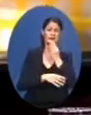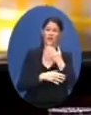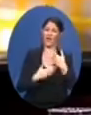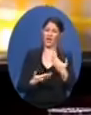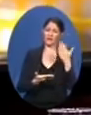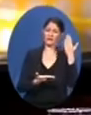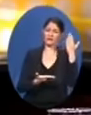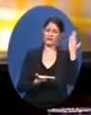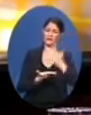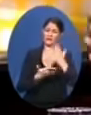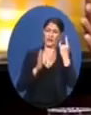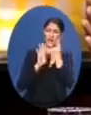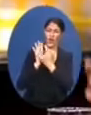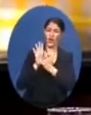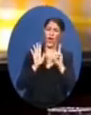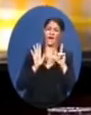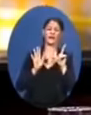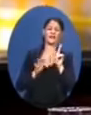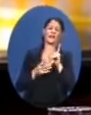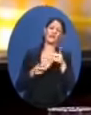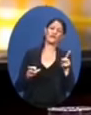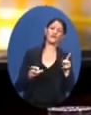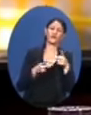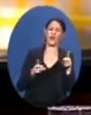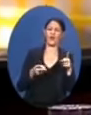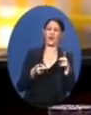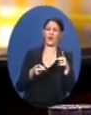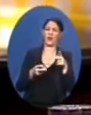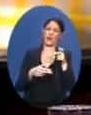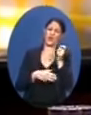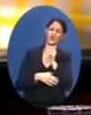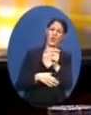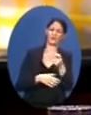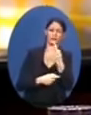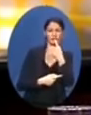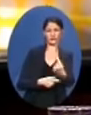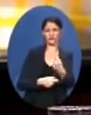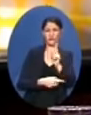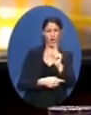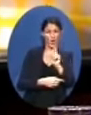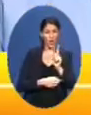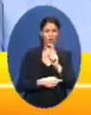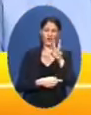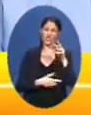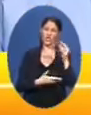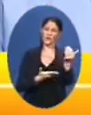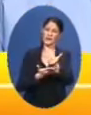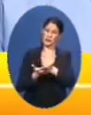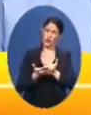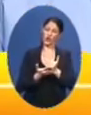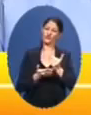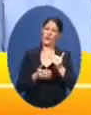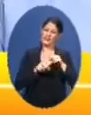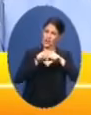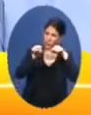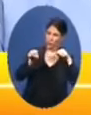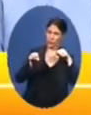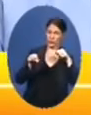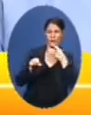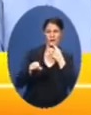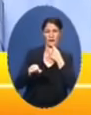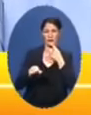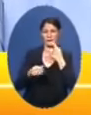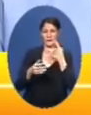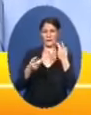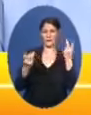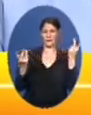איזה שכר שרוצים, היה שכר מינימום ברמה ההסכמית שההסתדרות הובילה והנהיגה, ואני רוצה לומר, אנחנו כל הזמן במאמץ להסדיר את